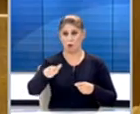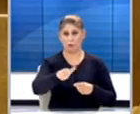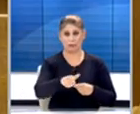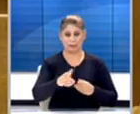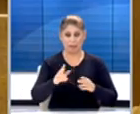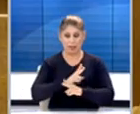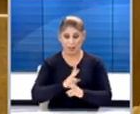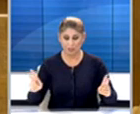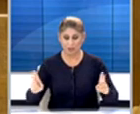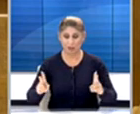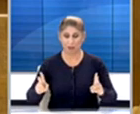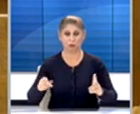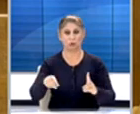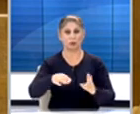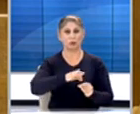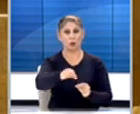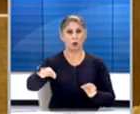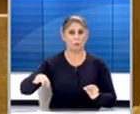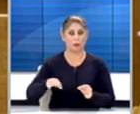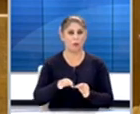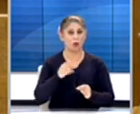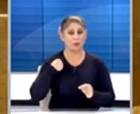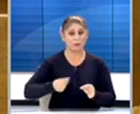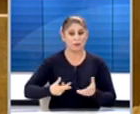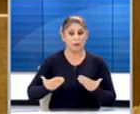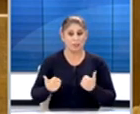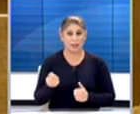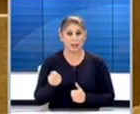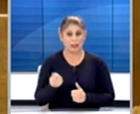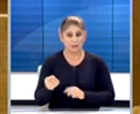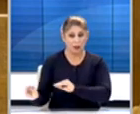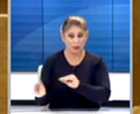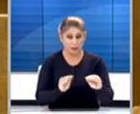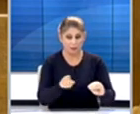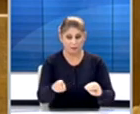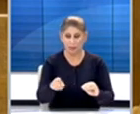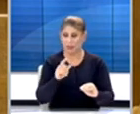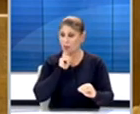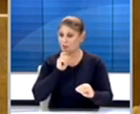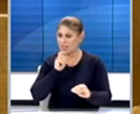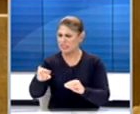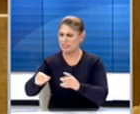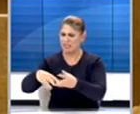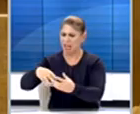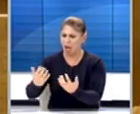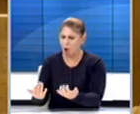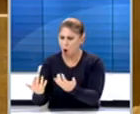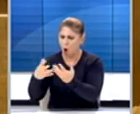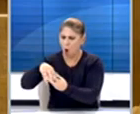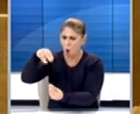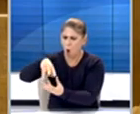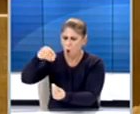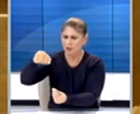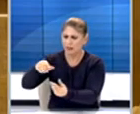λεφτά να μεταφέρουν όλη αυτή την καύσιμη ύλη, δεν το αναφέρατε όμως και απλώς τη συσσωρεύσατε.